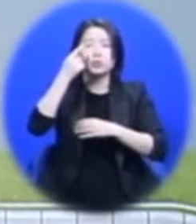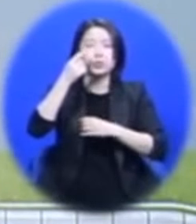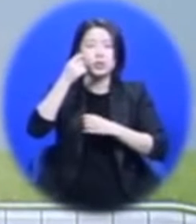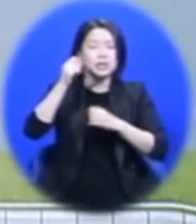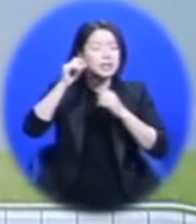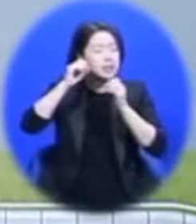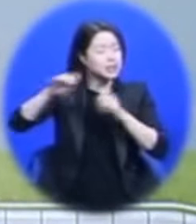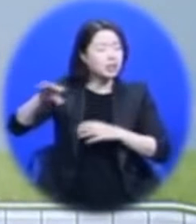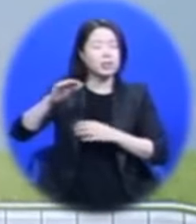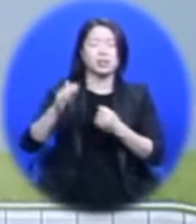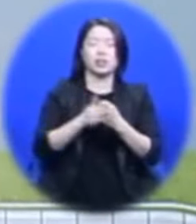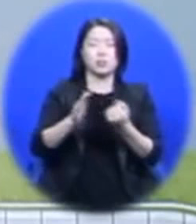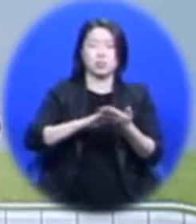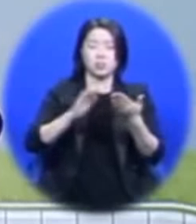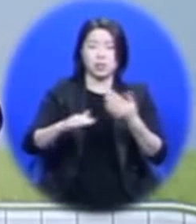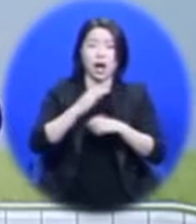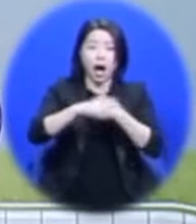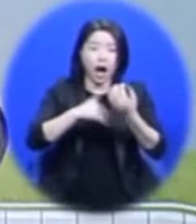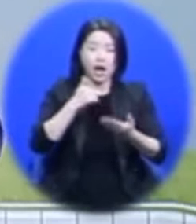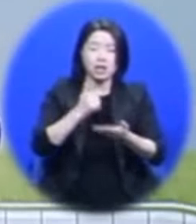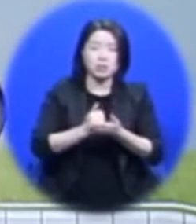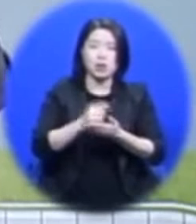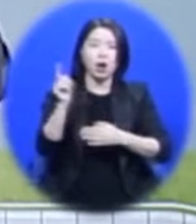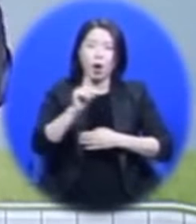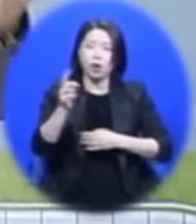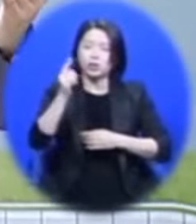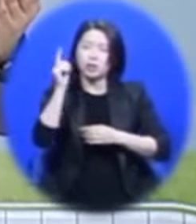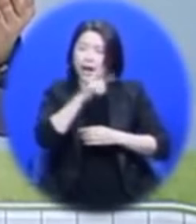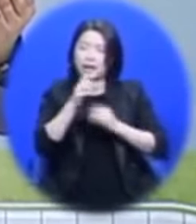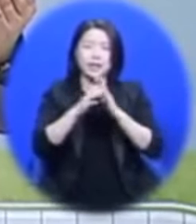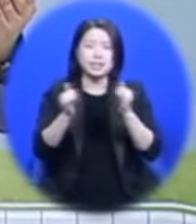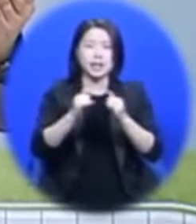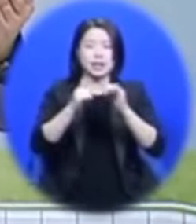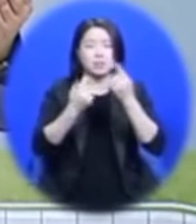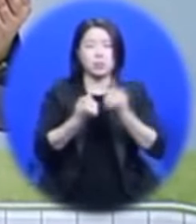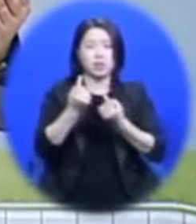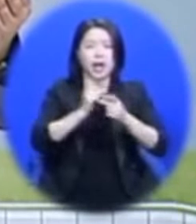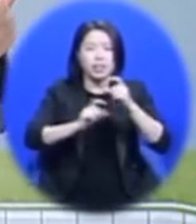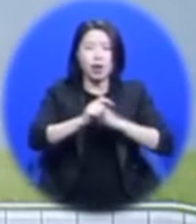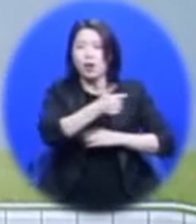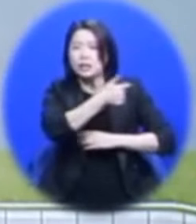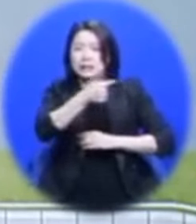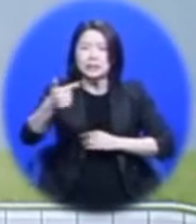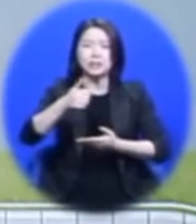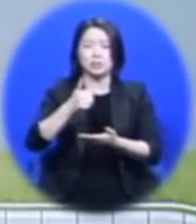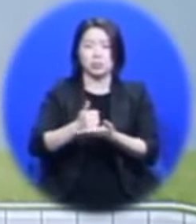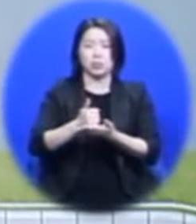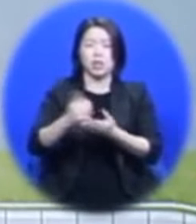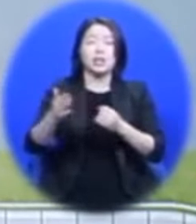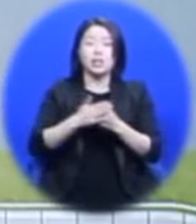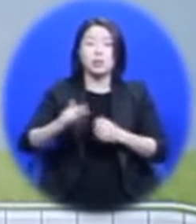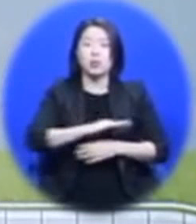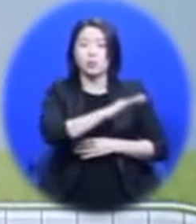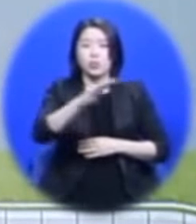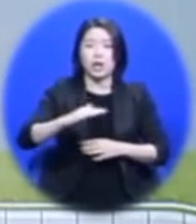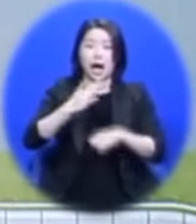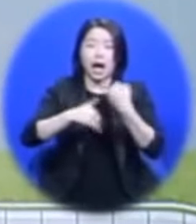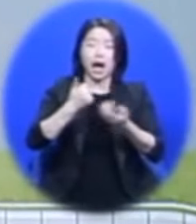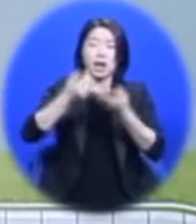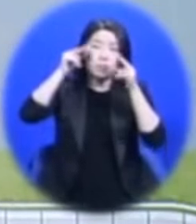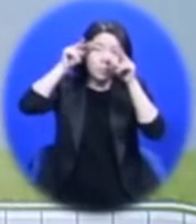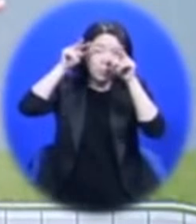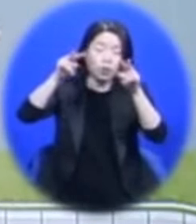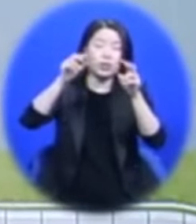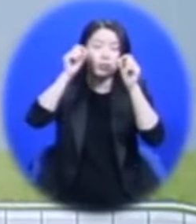뜻입니다. 하나님은 어떤 악한 사람보다 더 크신 분이십니다. 그러므로 우리가 하나님을 바라보는